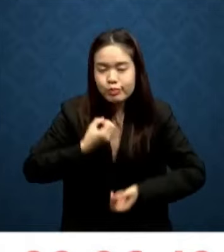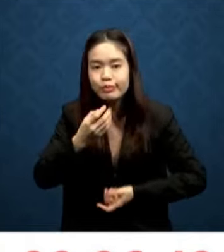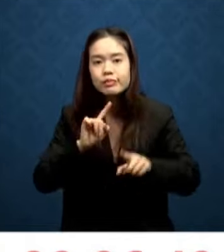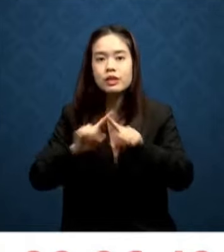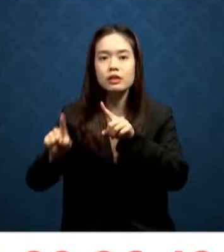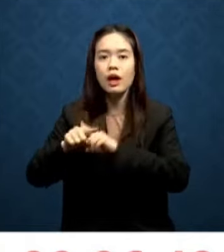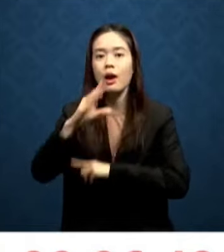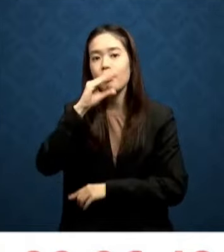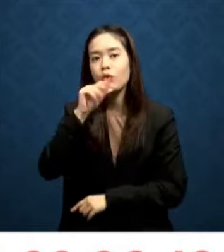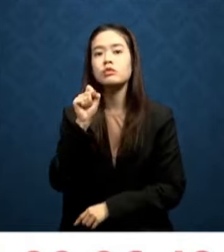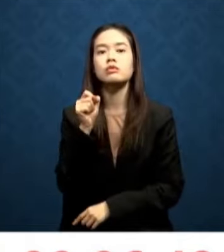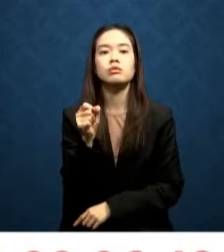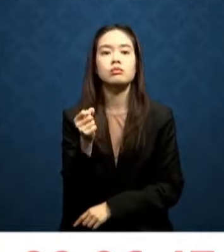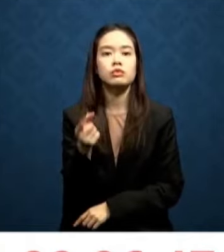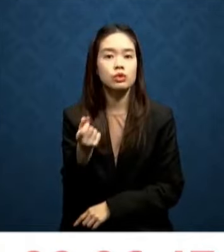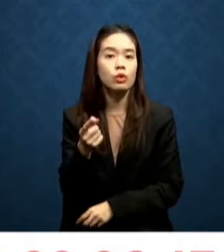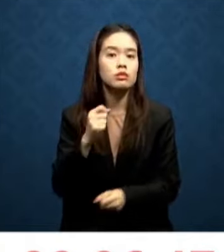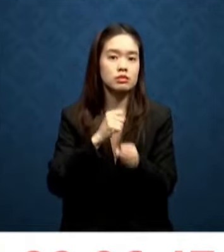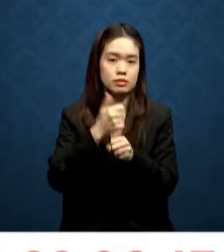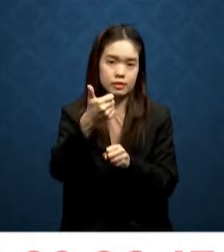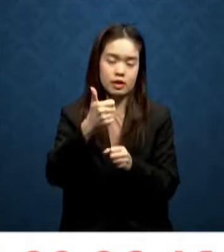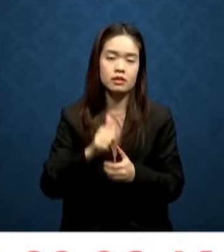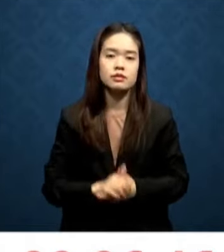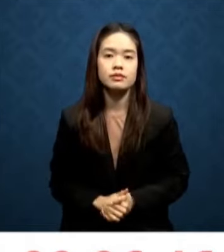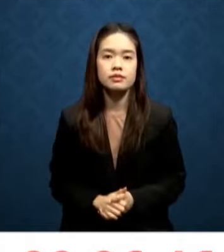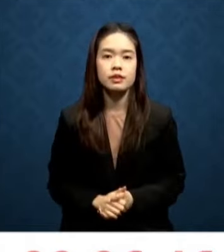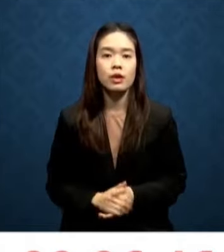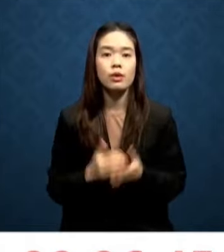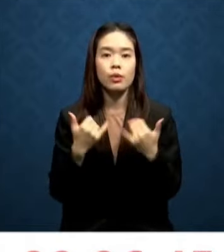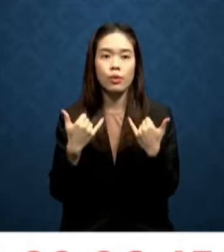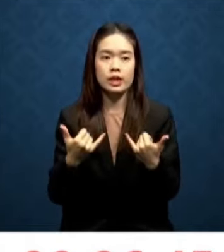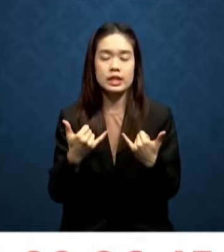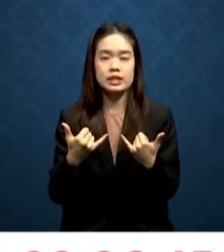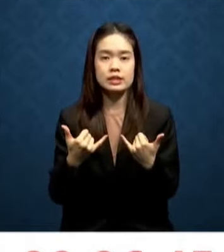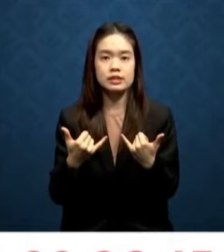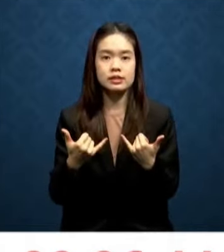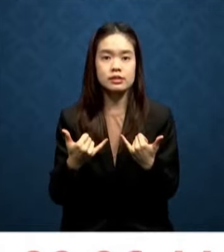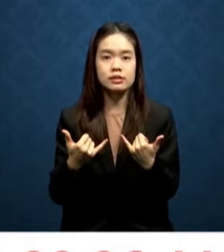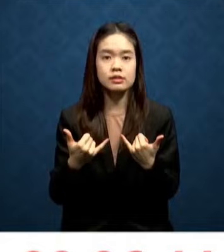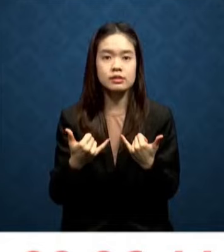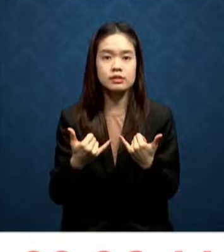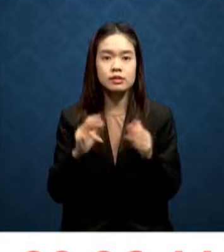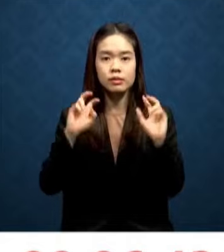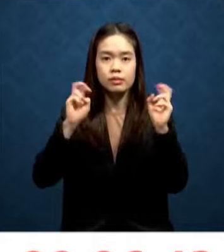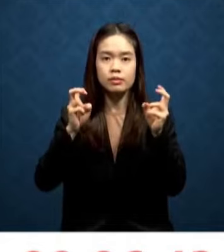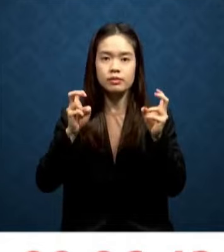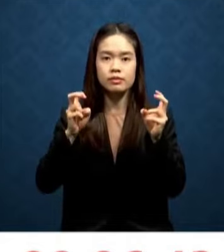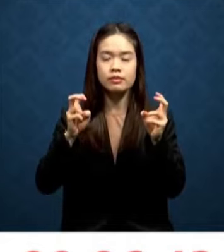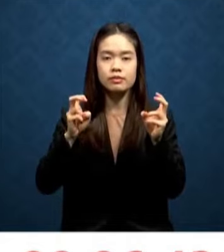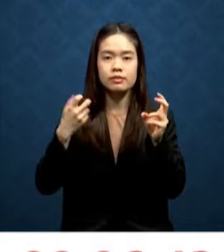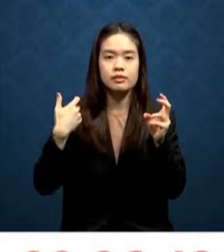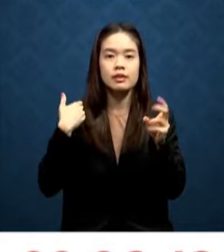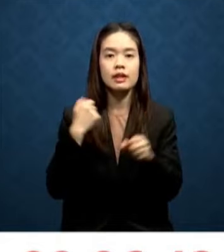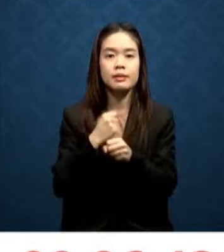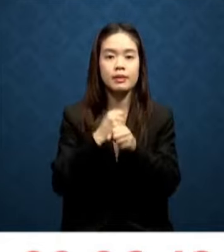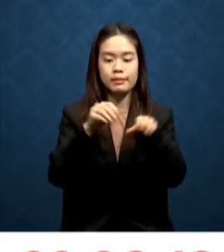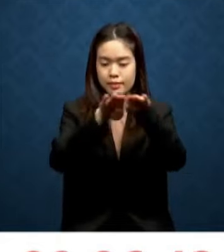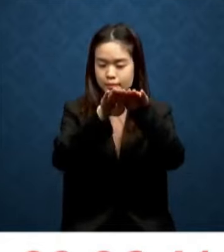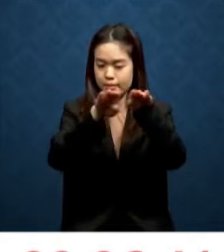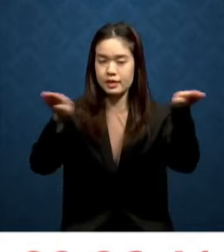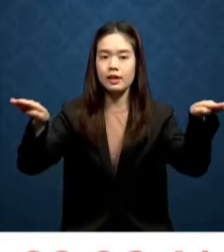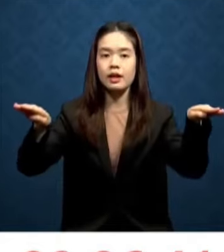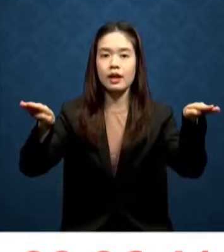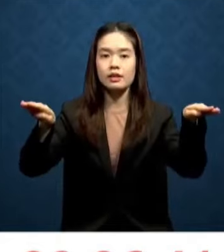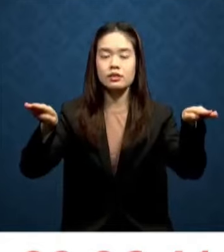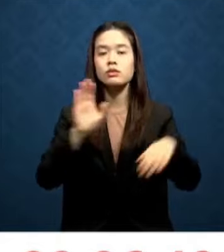ด้วยวาจาได้นะคะเพราะฉะนั้นวันนี้การวินิจฉัยของท่านประธานจะเป็นบรรทัดฐานต่อ